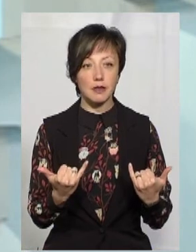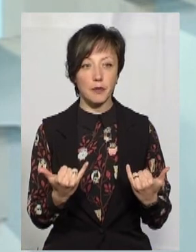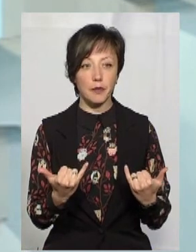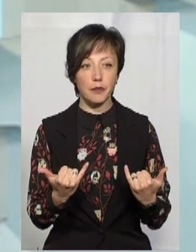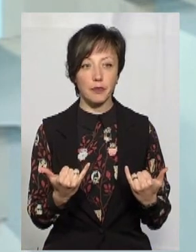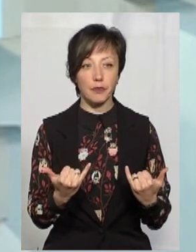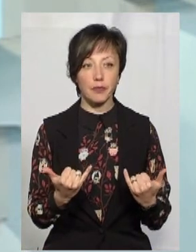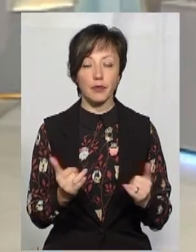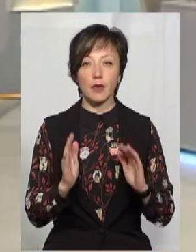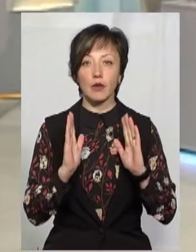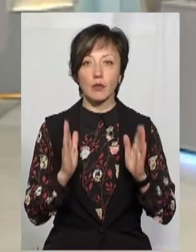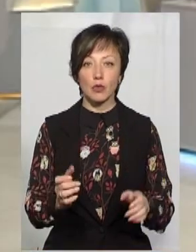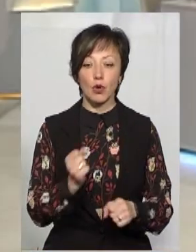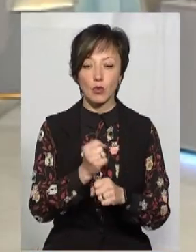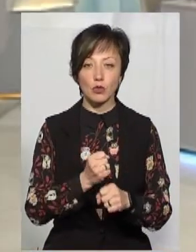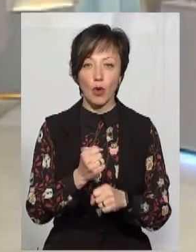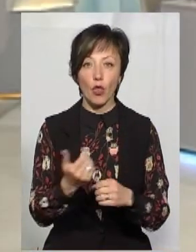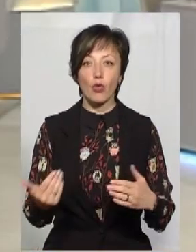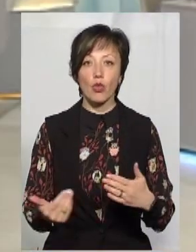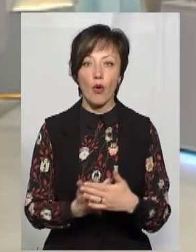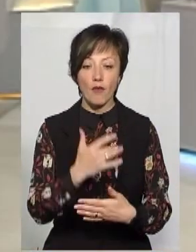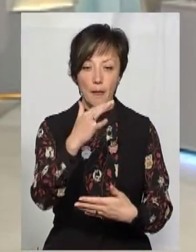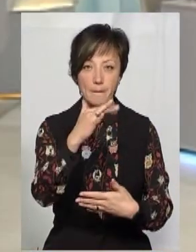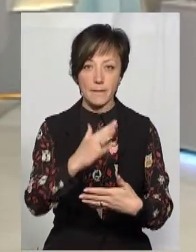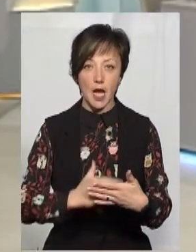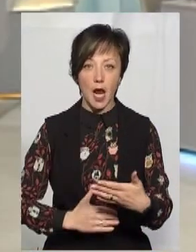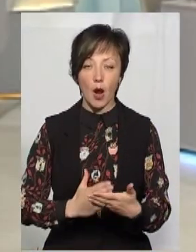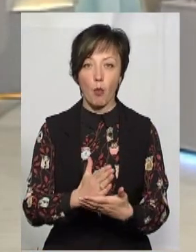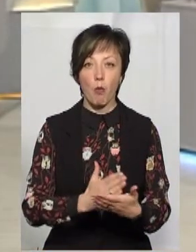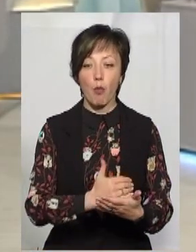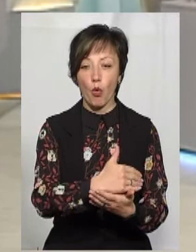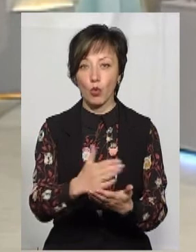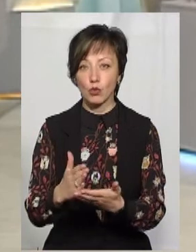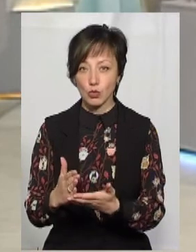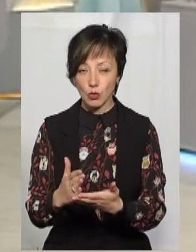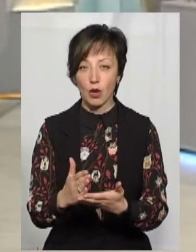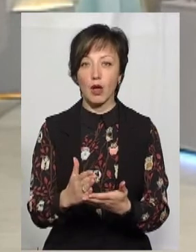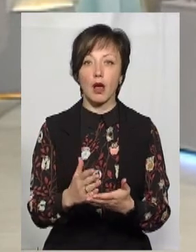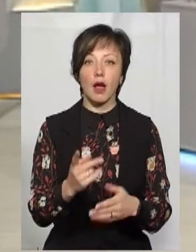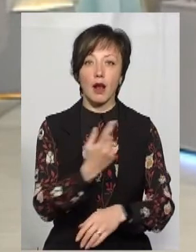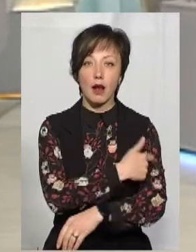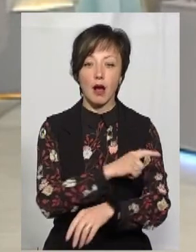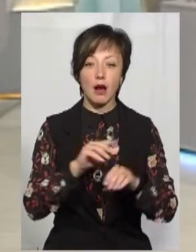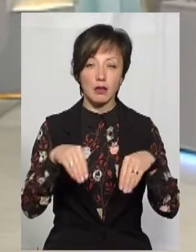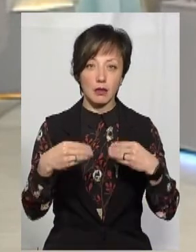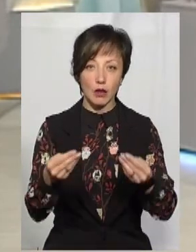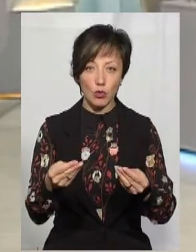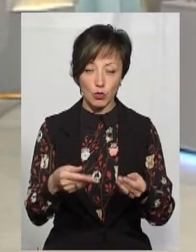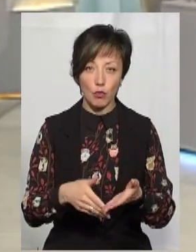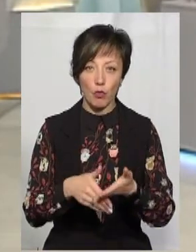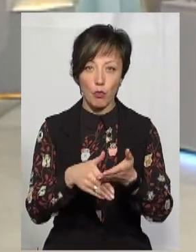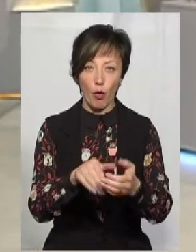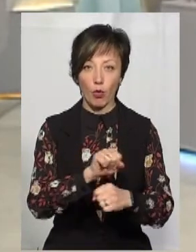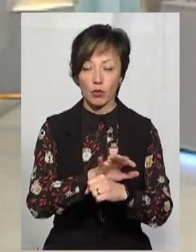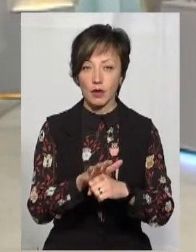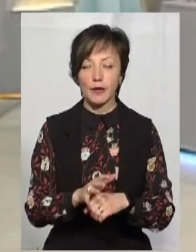нові пакети послуг Національної служби здоров'я України, які будуть отримувати лікарні, які надають допомогу хворим на коронавірусну інфекцію. Більше